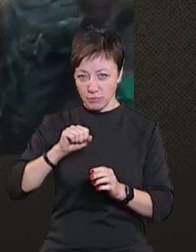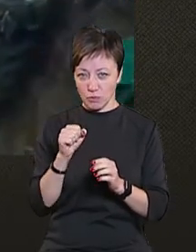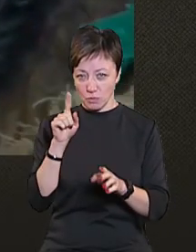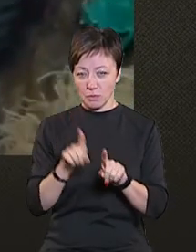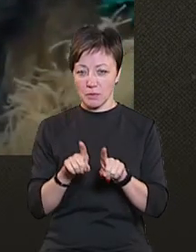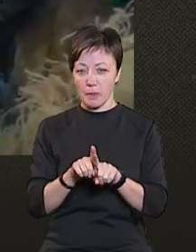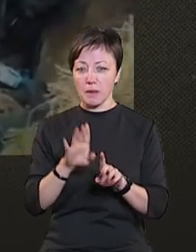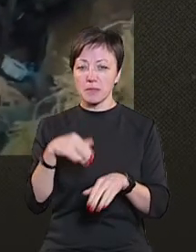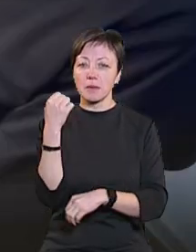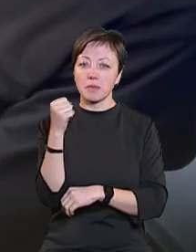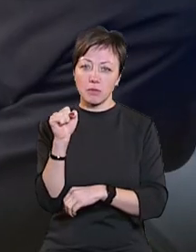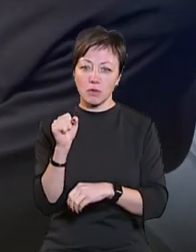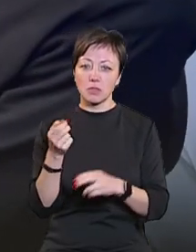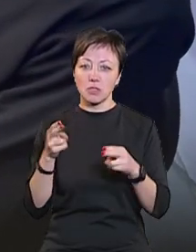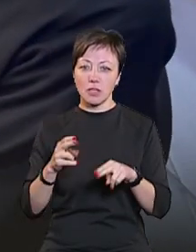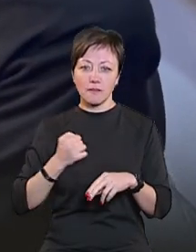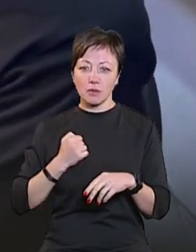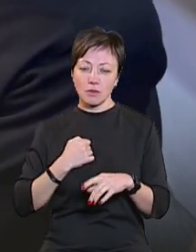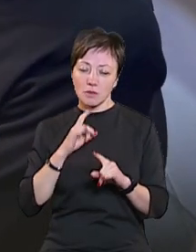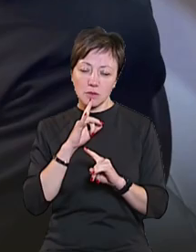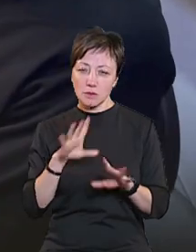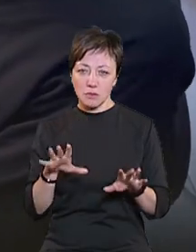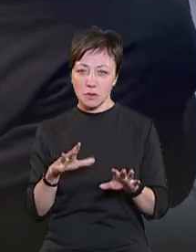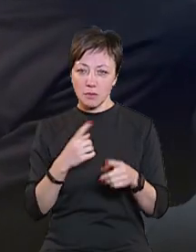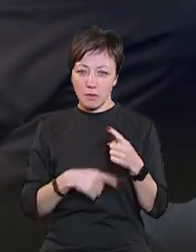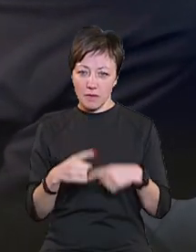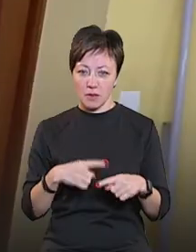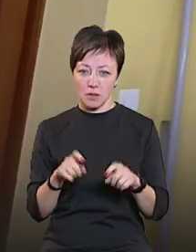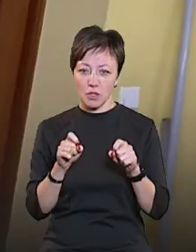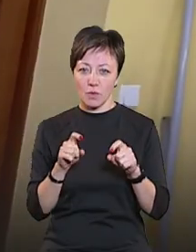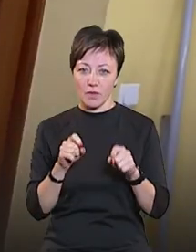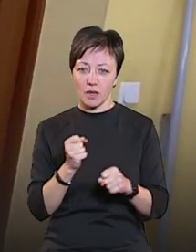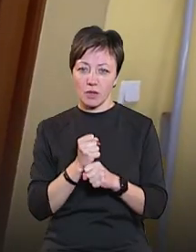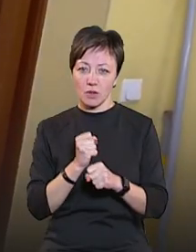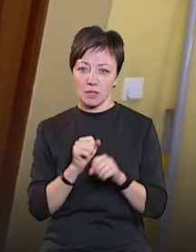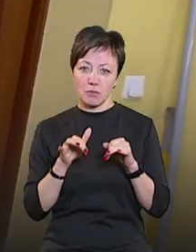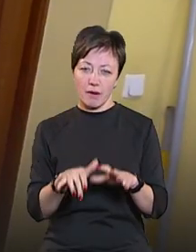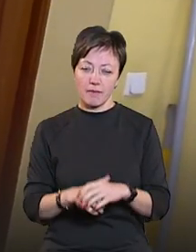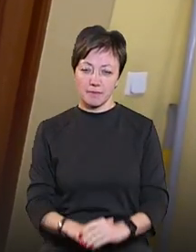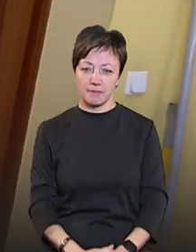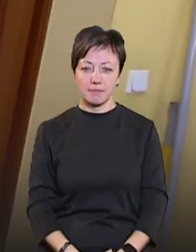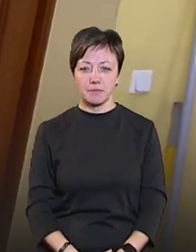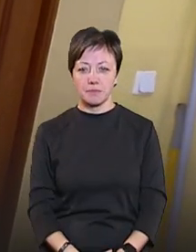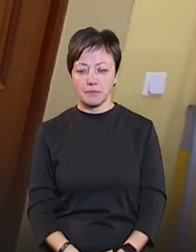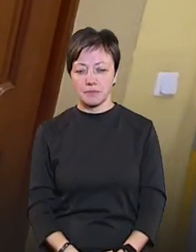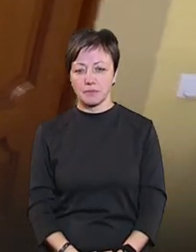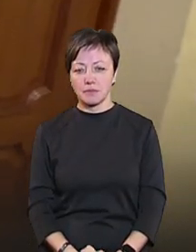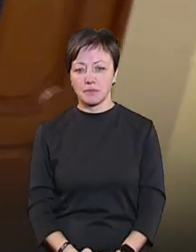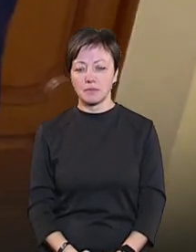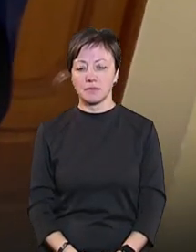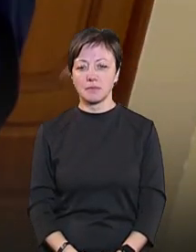перемоги ділиться планами, залишатися військовим не збирається, а повернеться до ювелірної справи. Михайло Жила, Олександр Горішевський, Суспільне